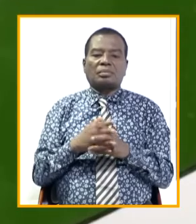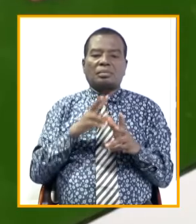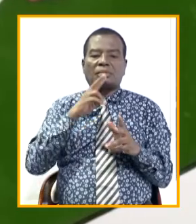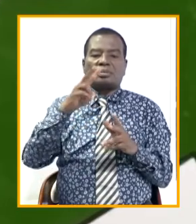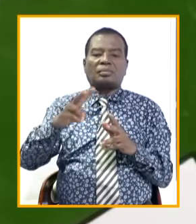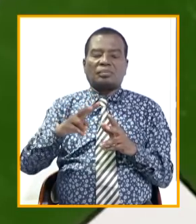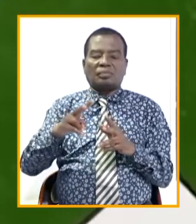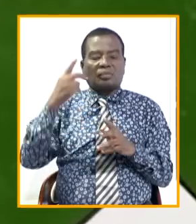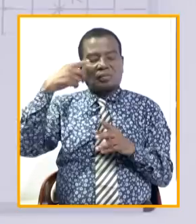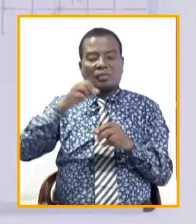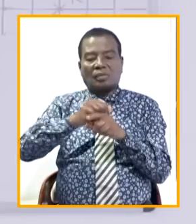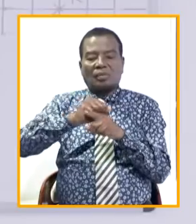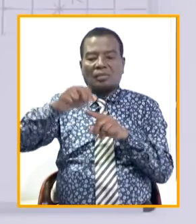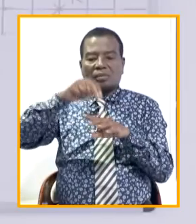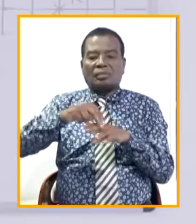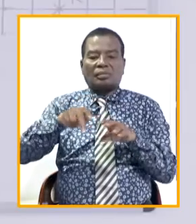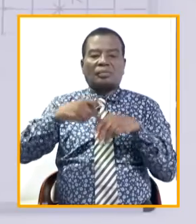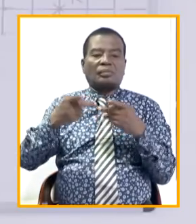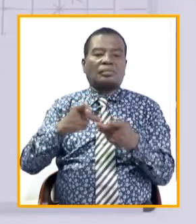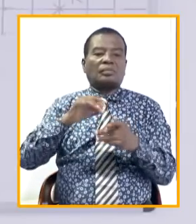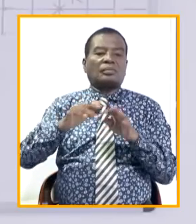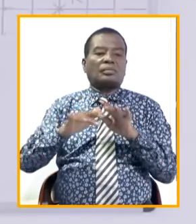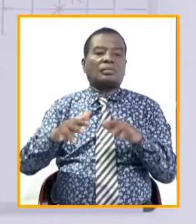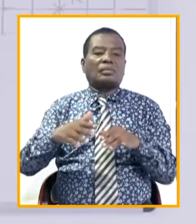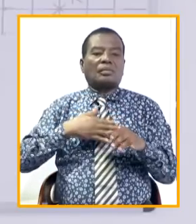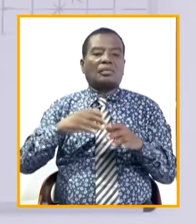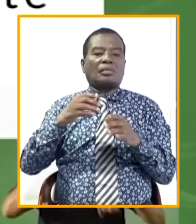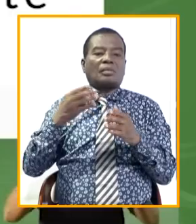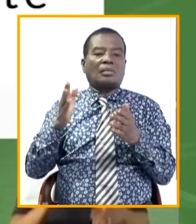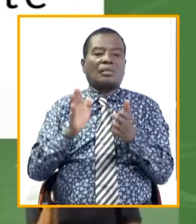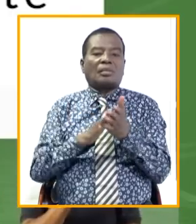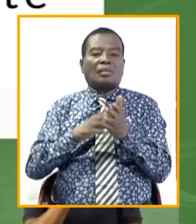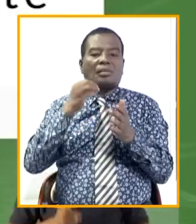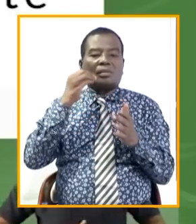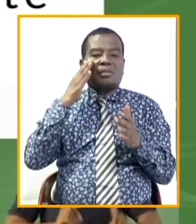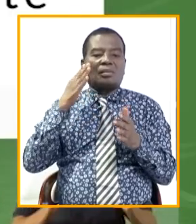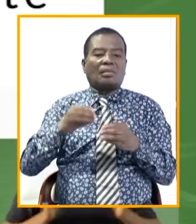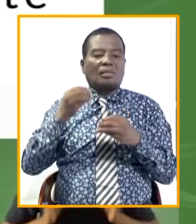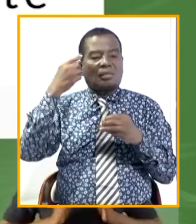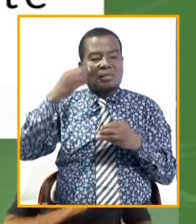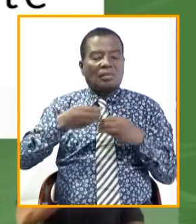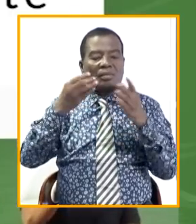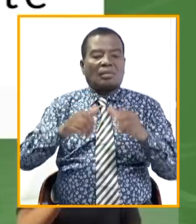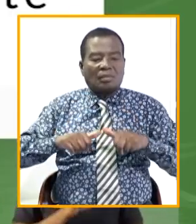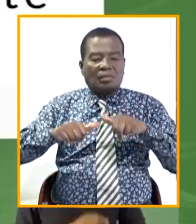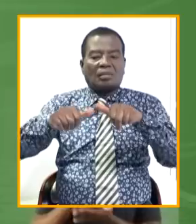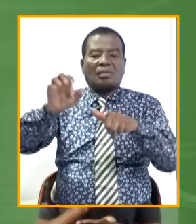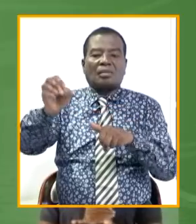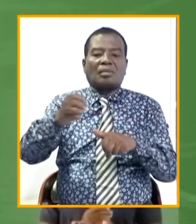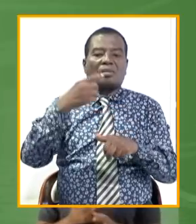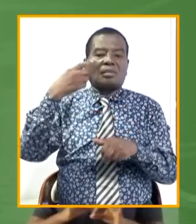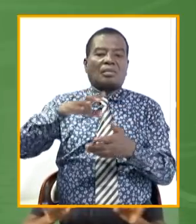Véritable outil de formation, la plateforme digitale Mon École à la Maison est mise en place pour assurer la continuité